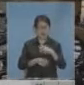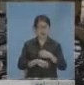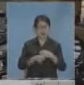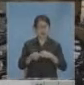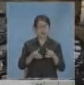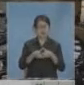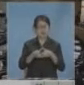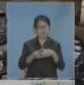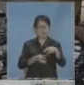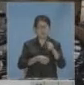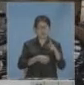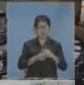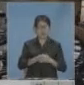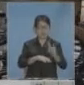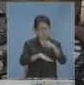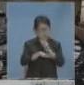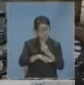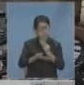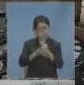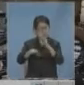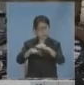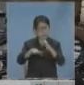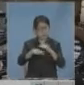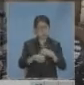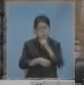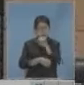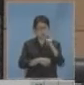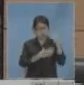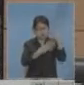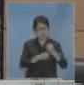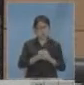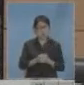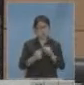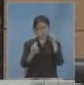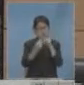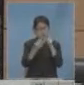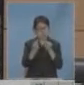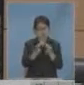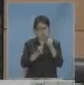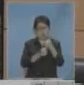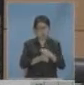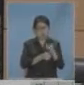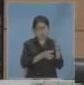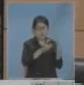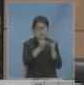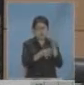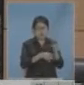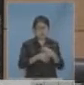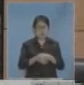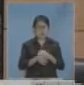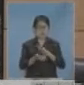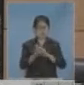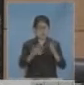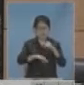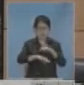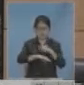านควบคุมการประชุมนะครับให้ผู้อภิปรายได้เข้าสู่เนื้อหาเร็วๆนะครับเลิกกันแน่กันแน่ให้เสียเวลาครับ ครับครับครับ